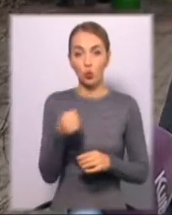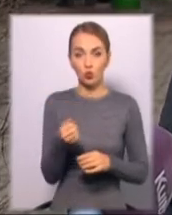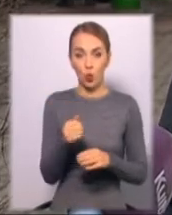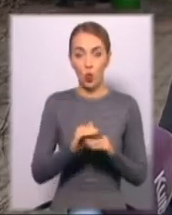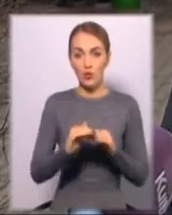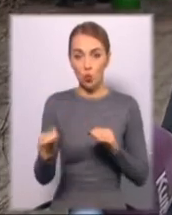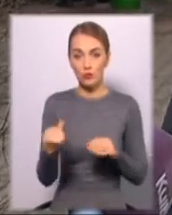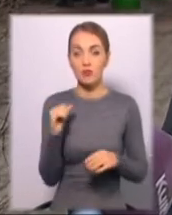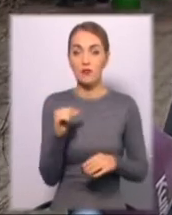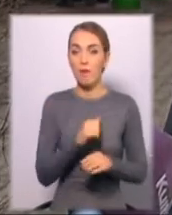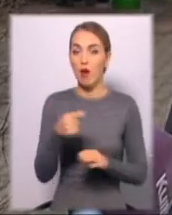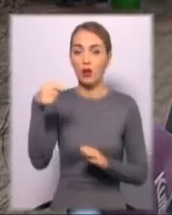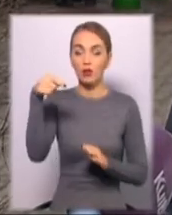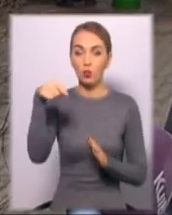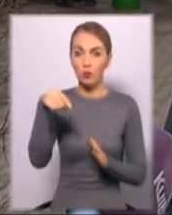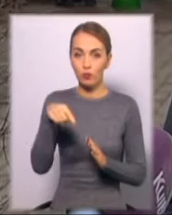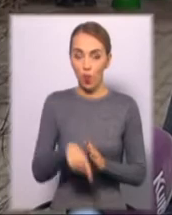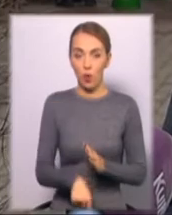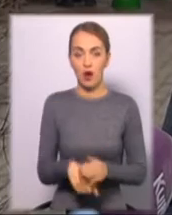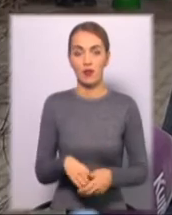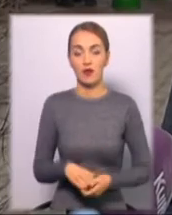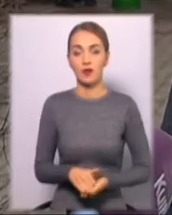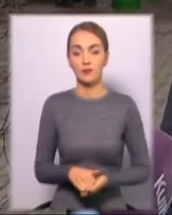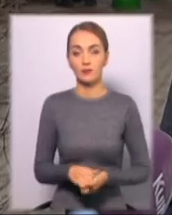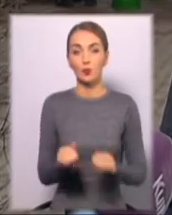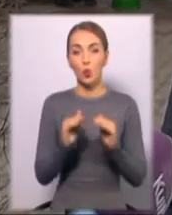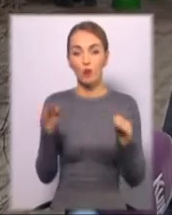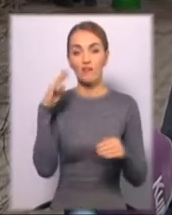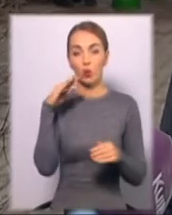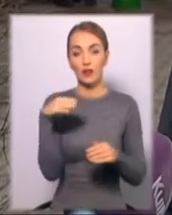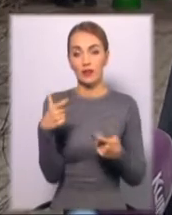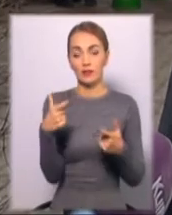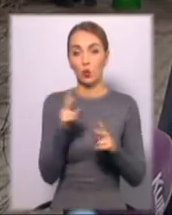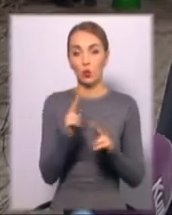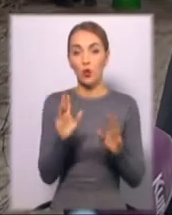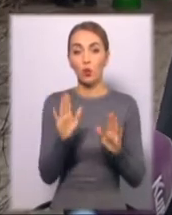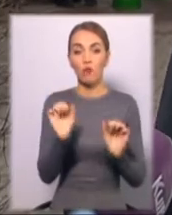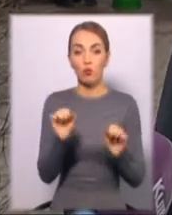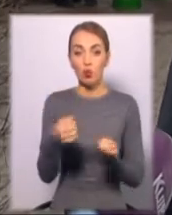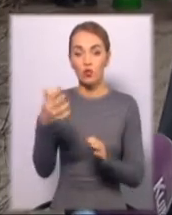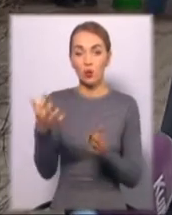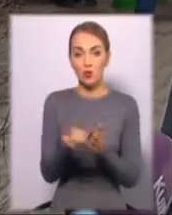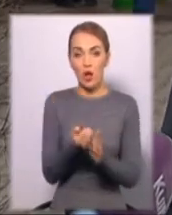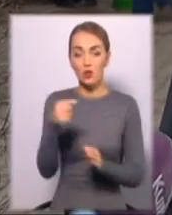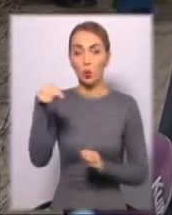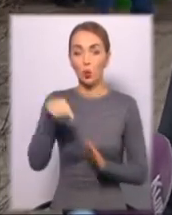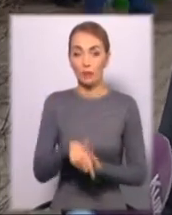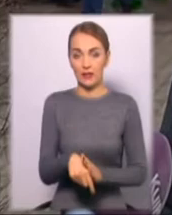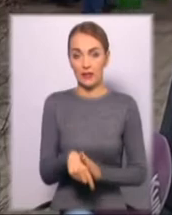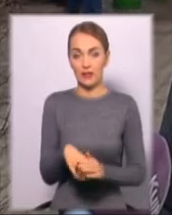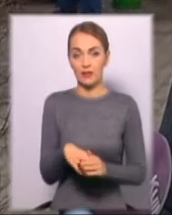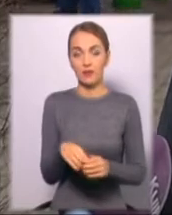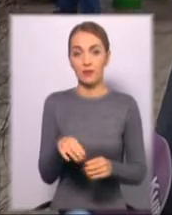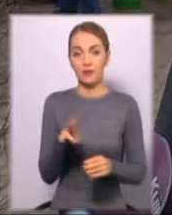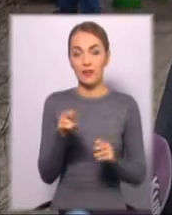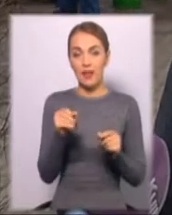горизонта. Самая глубокая, ну, уровень воды, где, ну, который только возможно достать из глубины